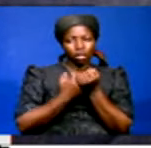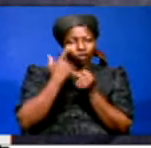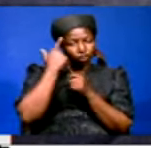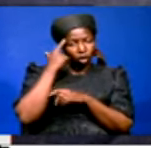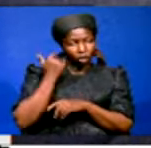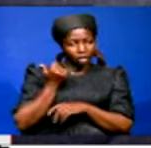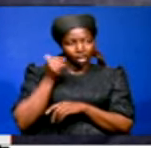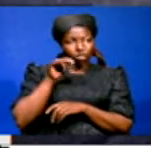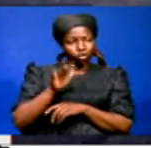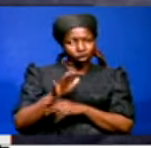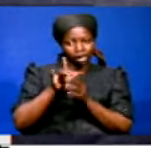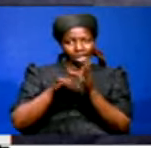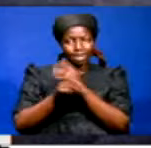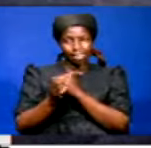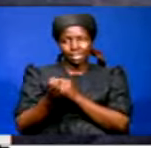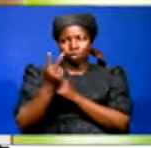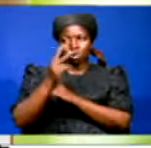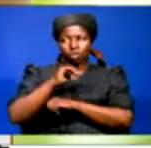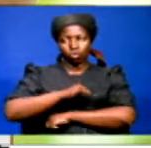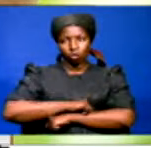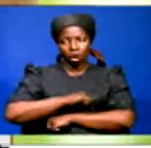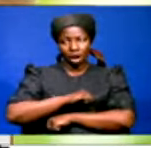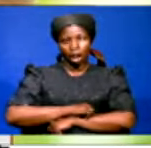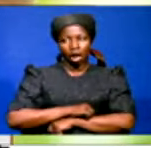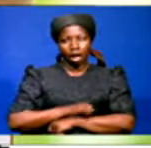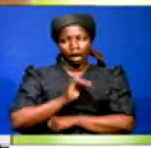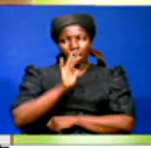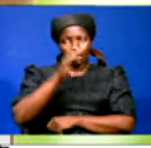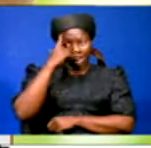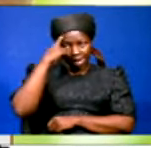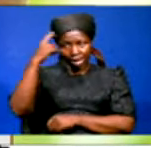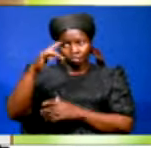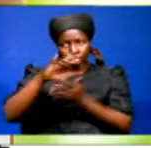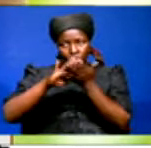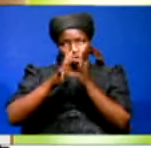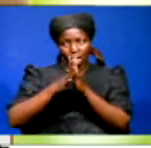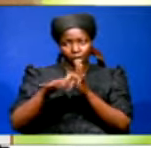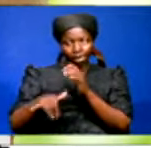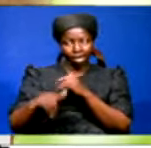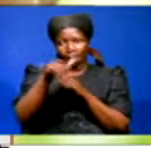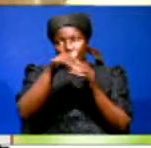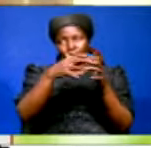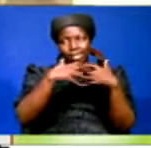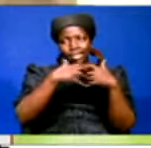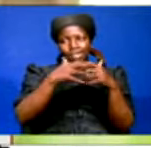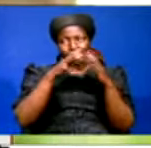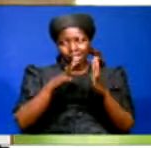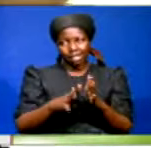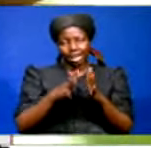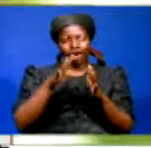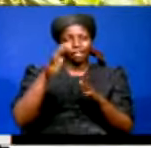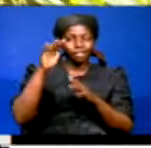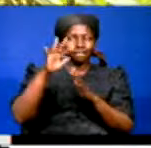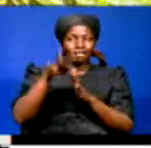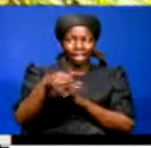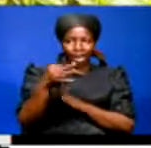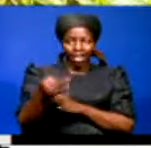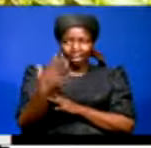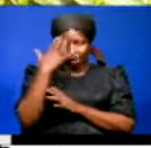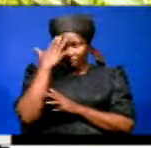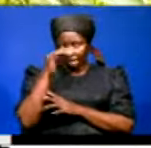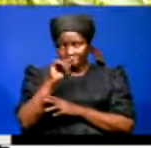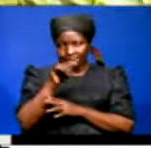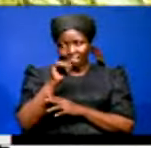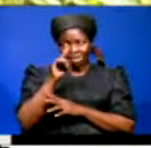katika shule ya sekondari. Ndoto yake ya kuwa mhandisi wa ndege inadidimia kwani azimio hilo lina kumbwa na changamoto za kifedha.